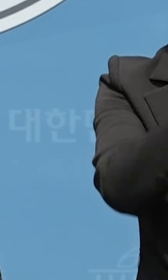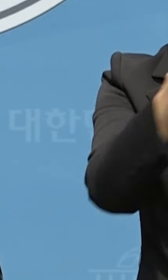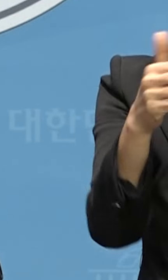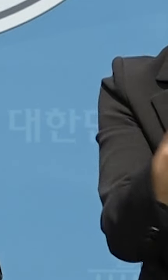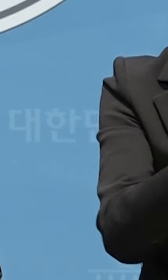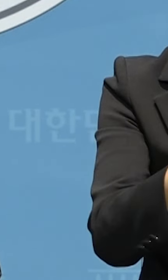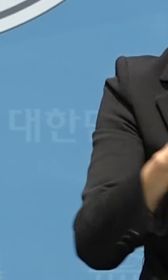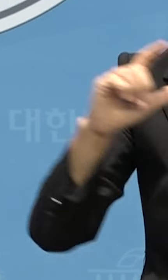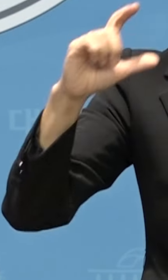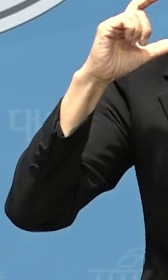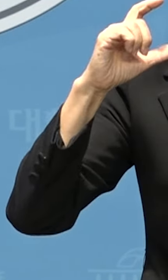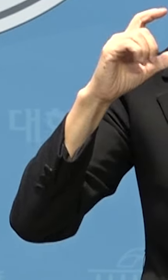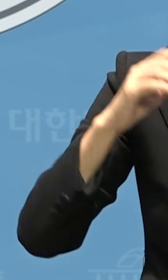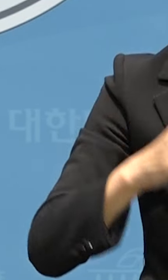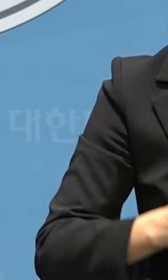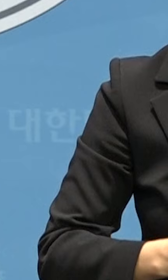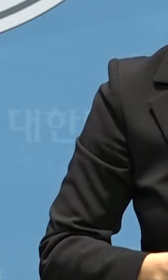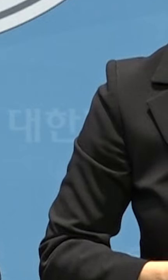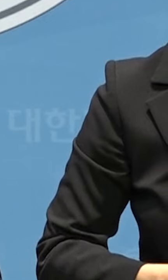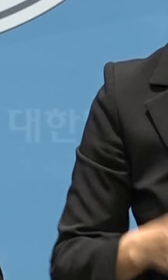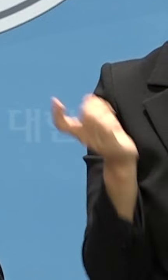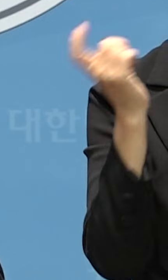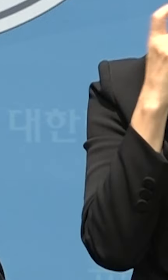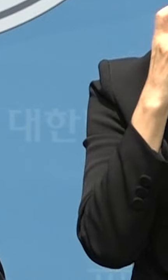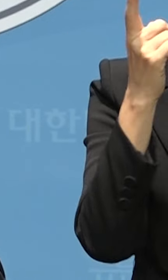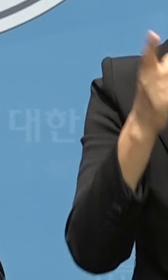말씀드립니다. 명백한 사실이 아닙니다.